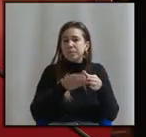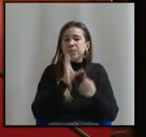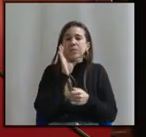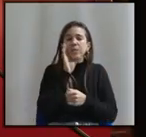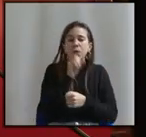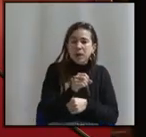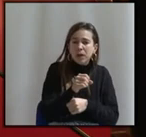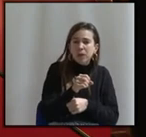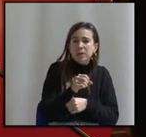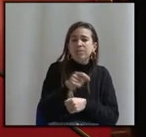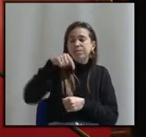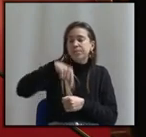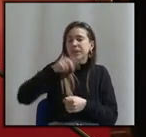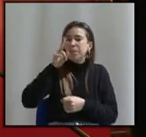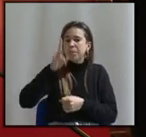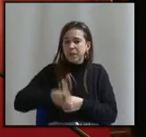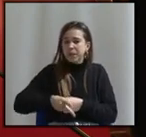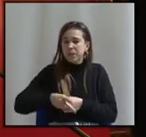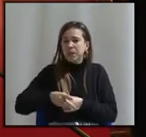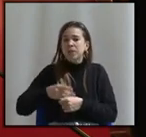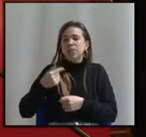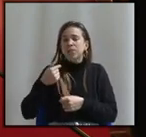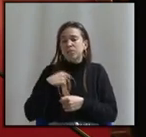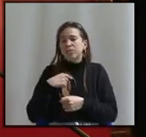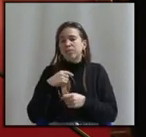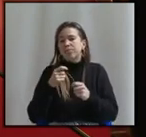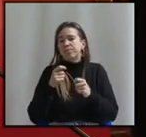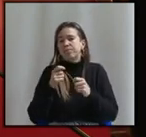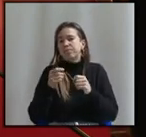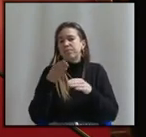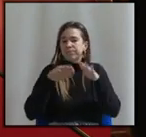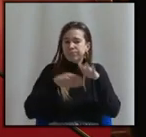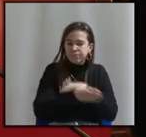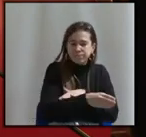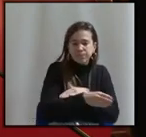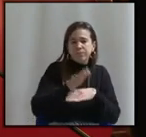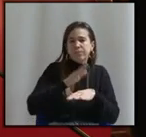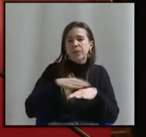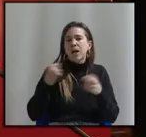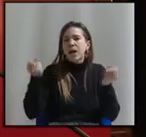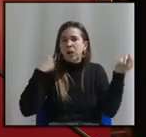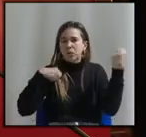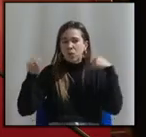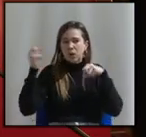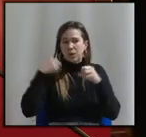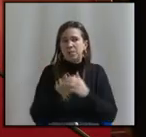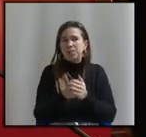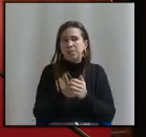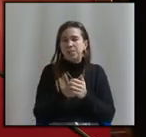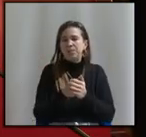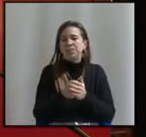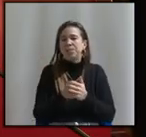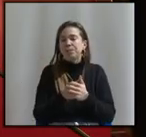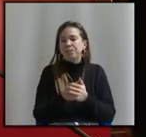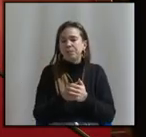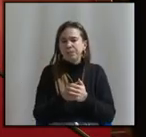seguretat d'aquí aquesta ciutat, doncs ja s'hagi ficat mà en aquest assumpte i s'hagi tret aquest ocupa que hi havia, crec recordar que era el